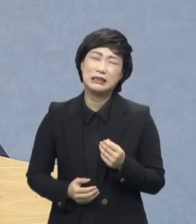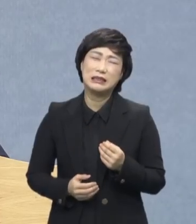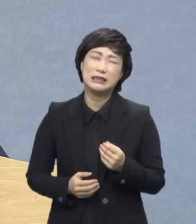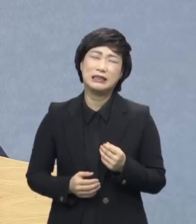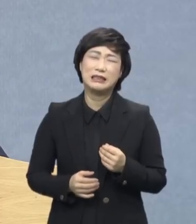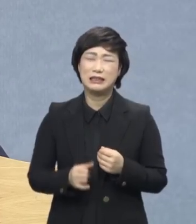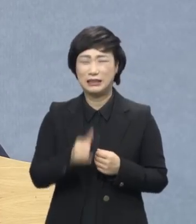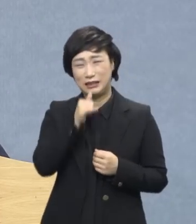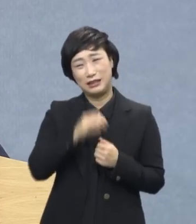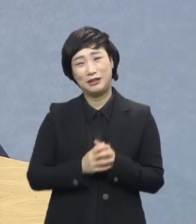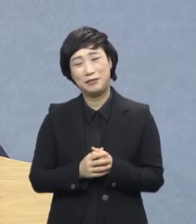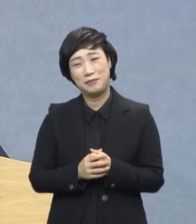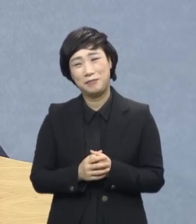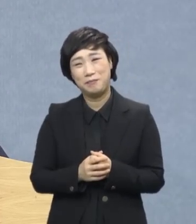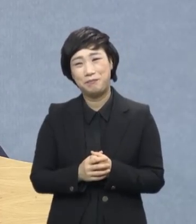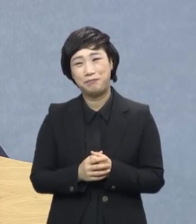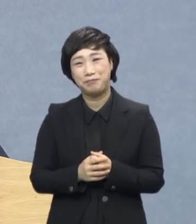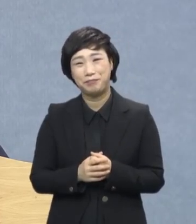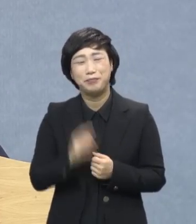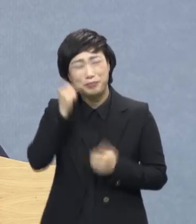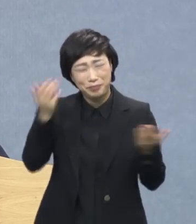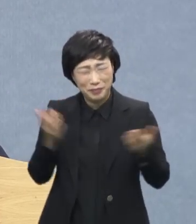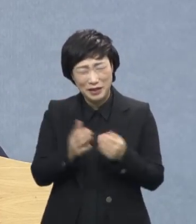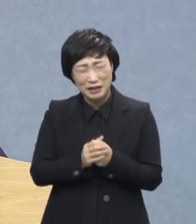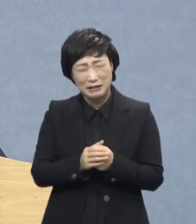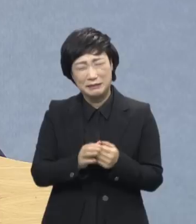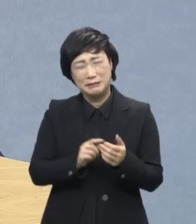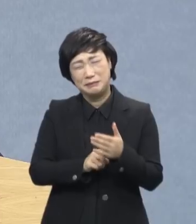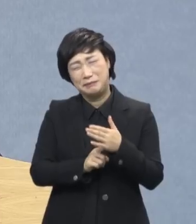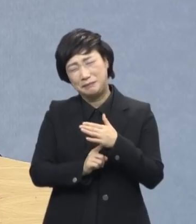팍 되면서 목회의 의욕이